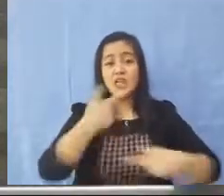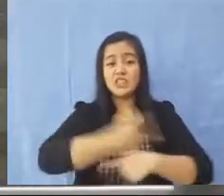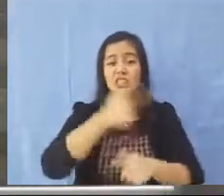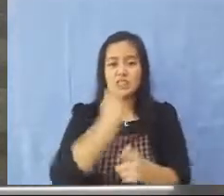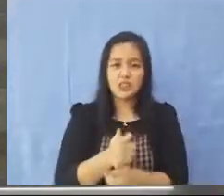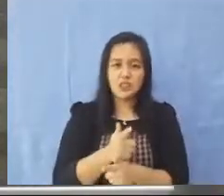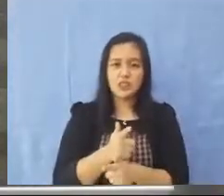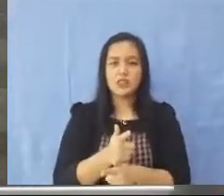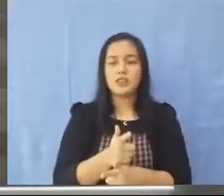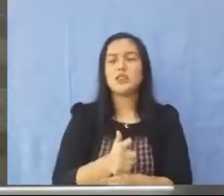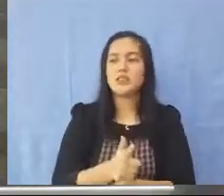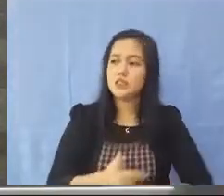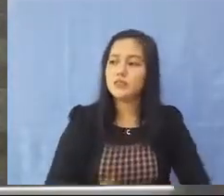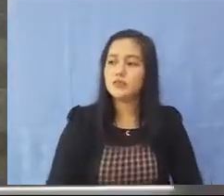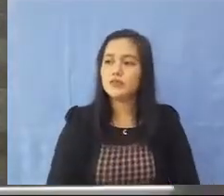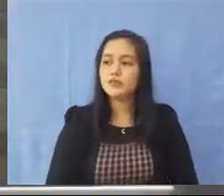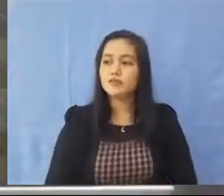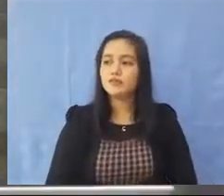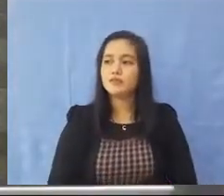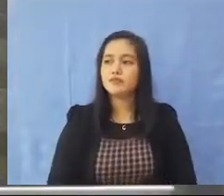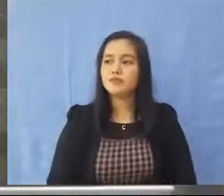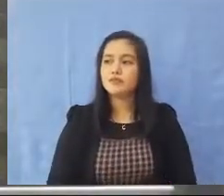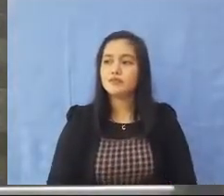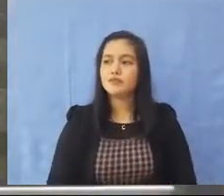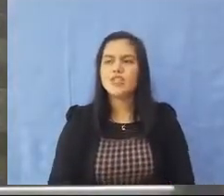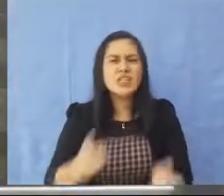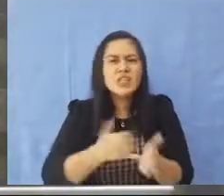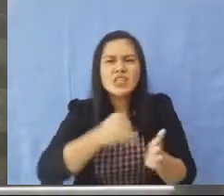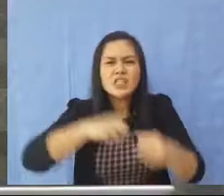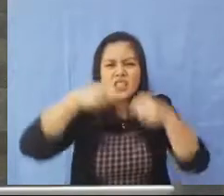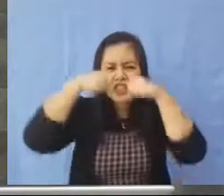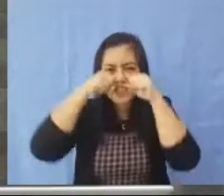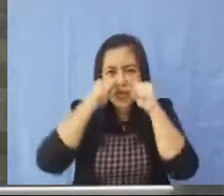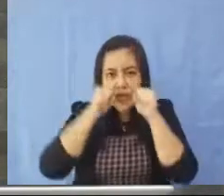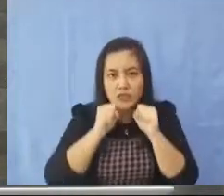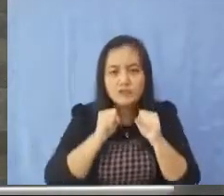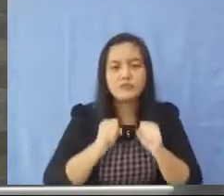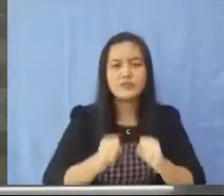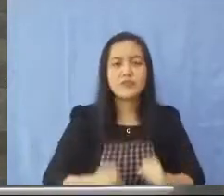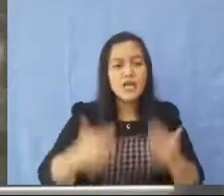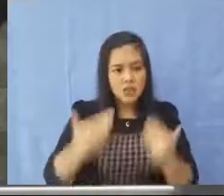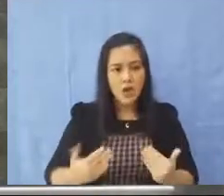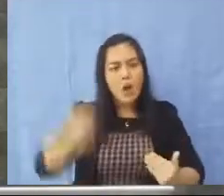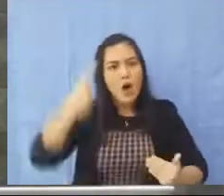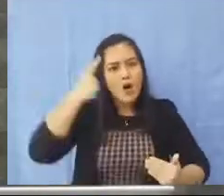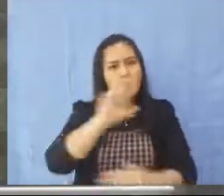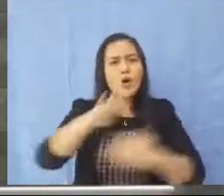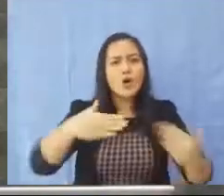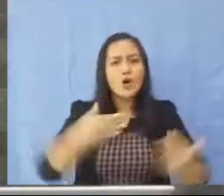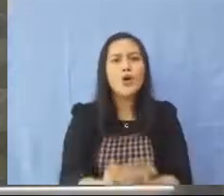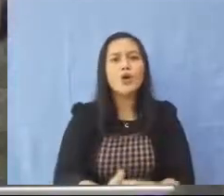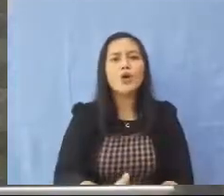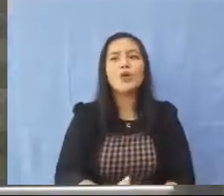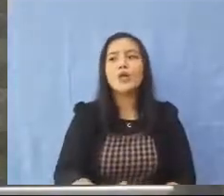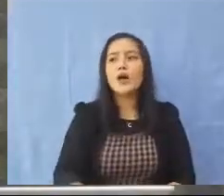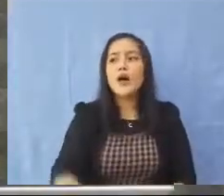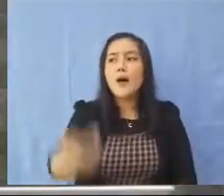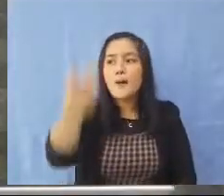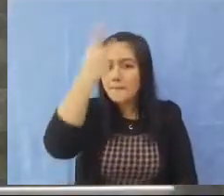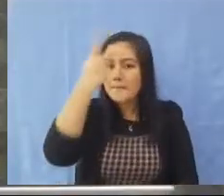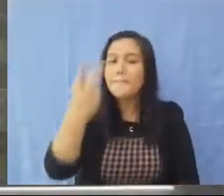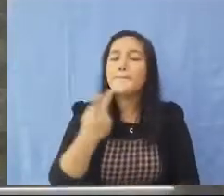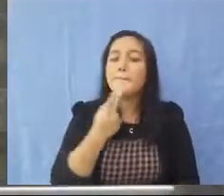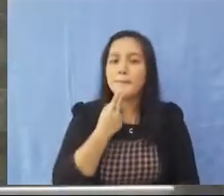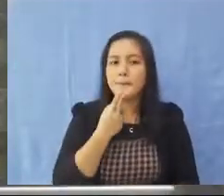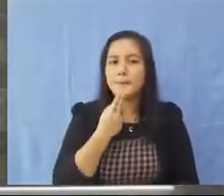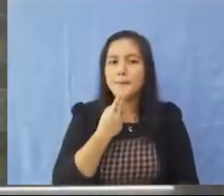Kaya nga nakakalungkot. Kaya nga po para po sa mga magulang, nais ko pong ipaalala sa inyo lahat. Alam ko, the whole world can watch